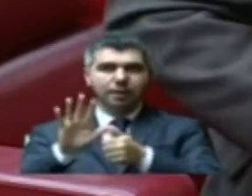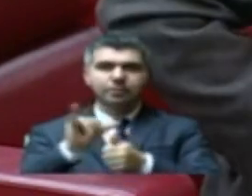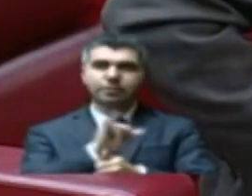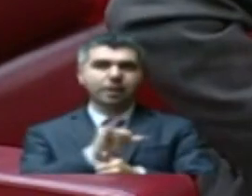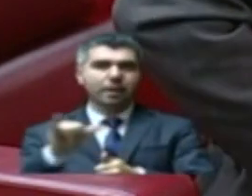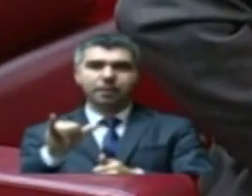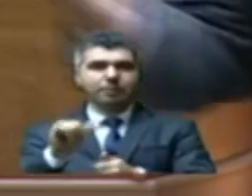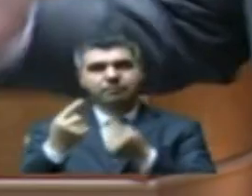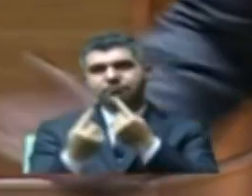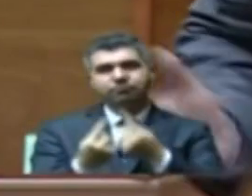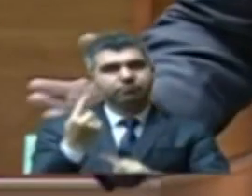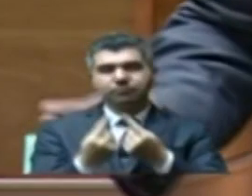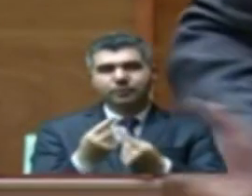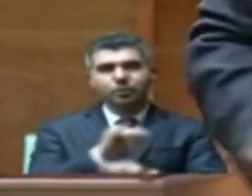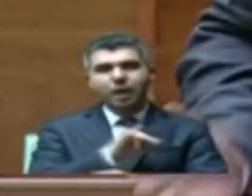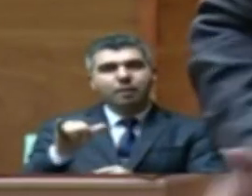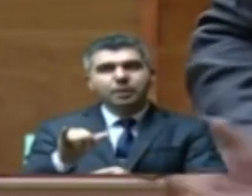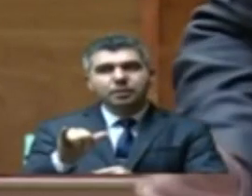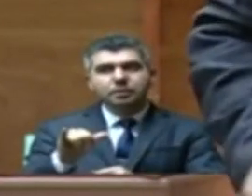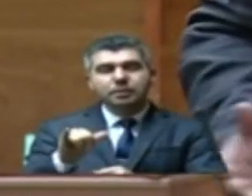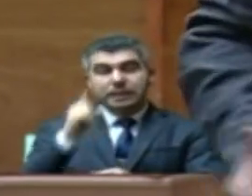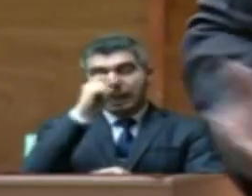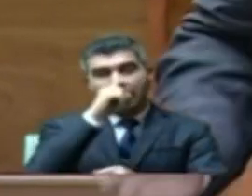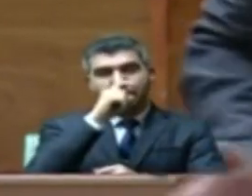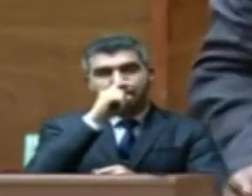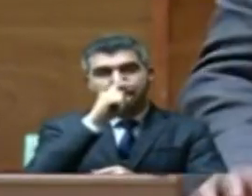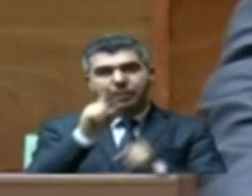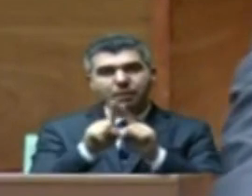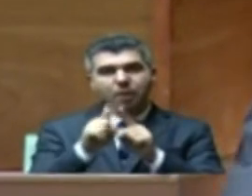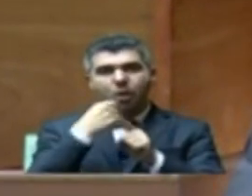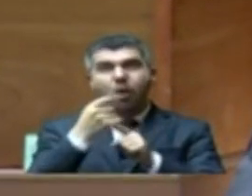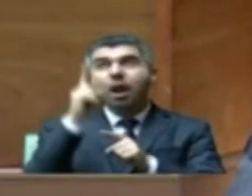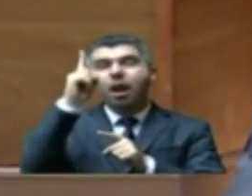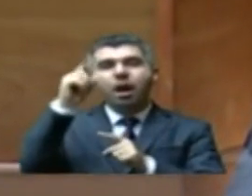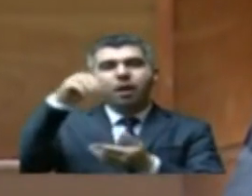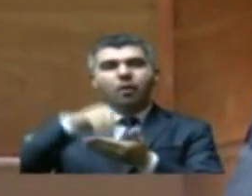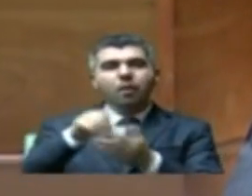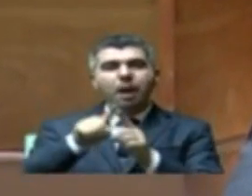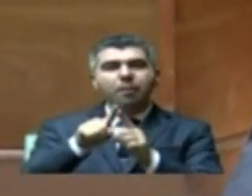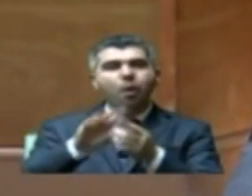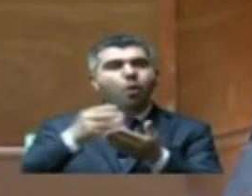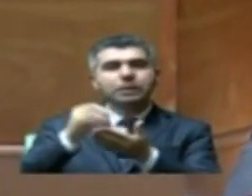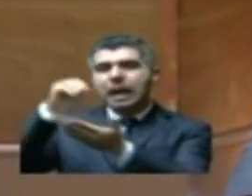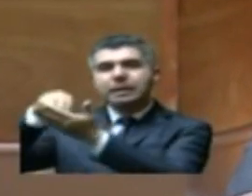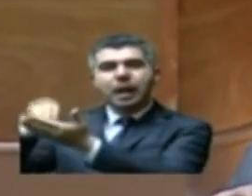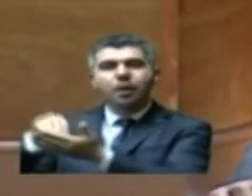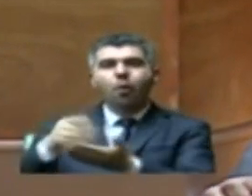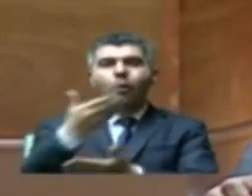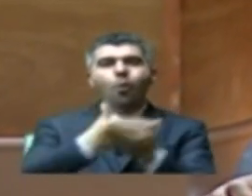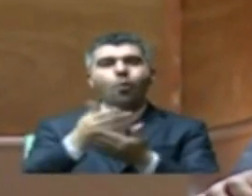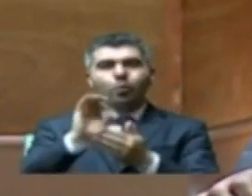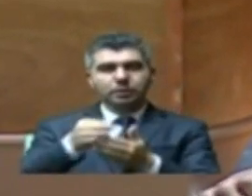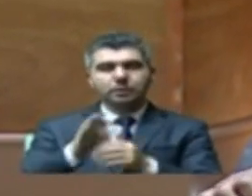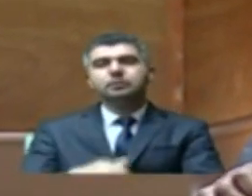7 أولاد أو 8 أولاد، صعيب بالرغم من أنه الله سبحانه وتعالى هو الرازق وليس البشر. ولكن هذه